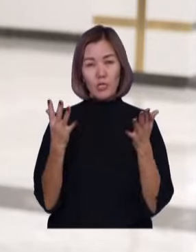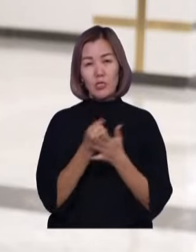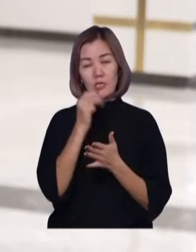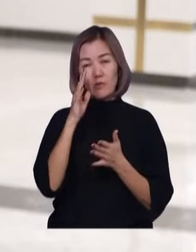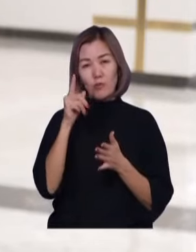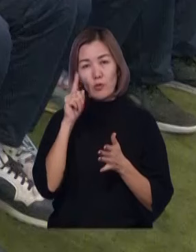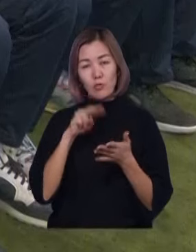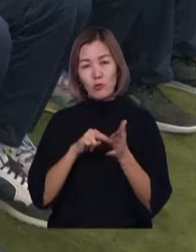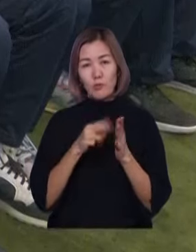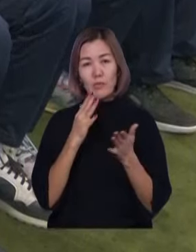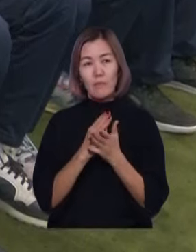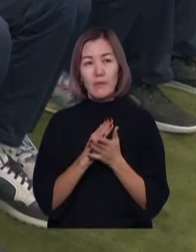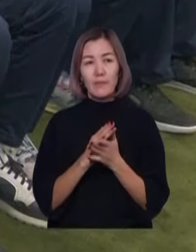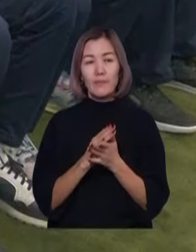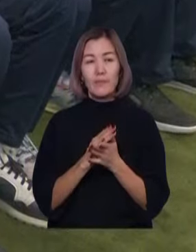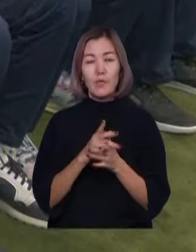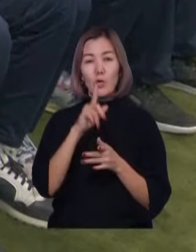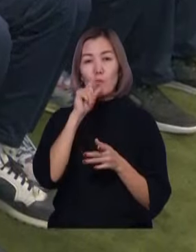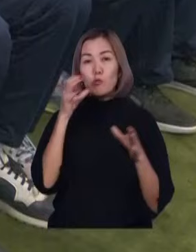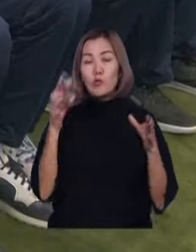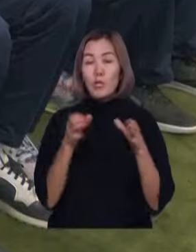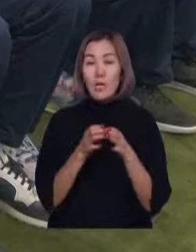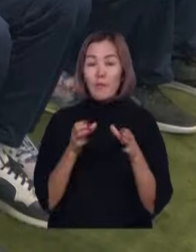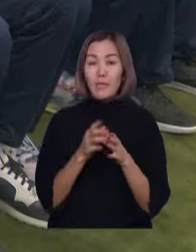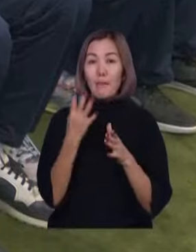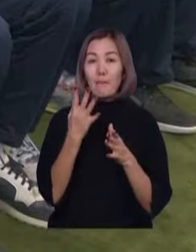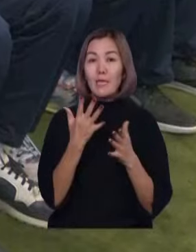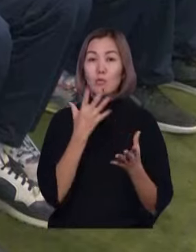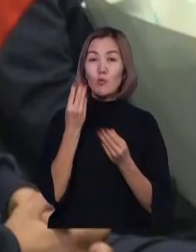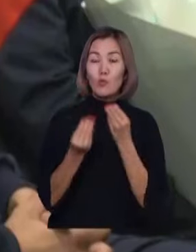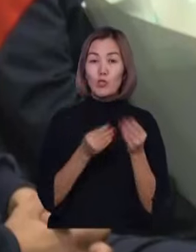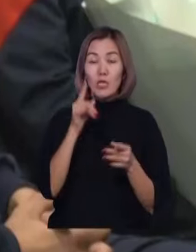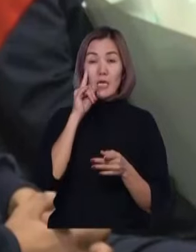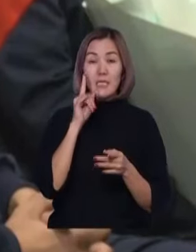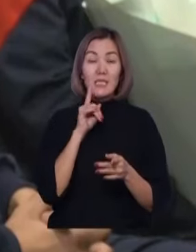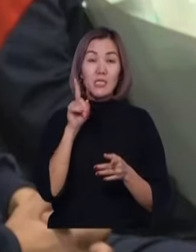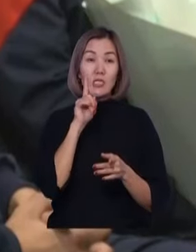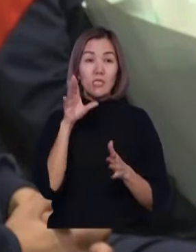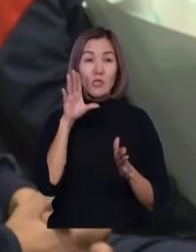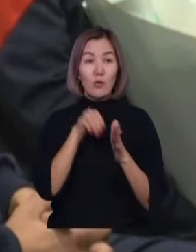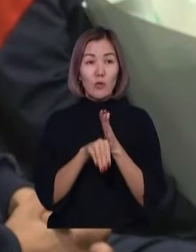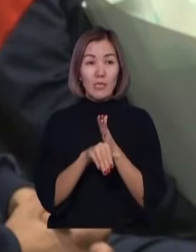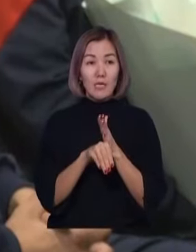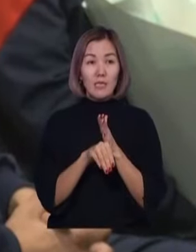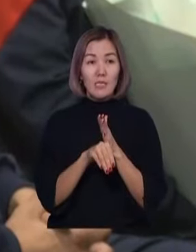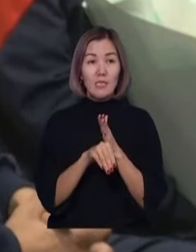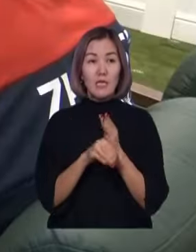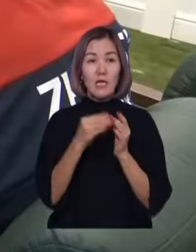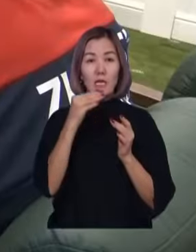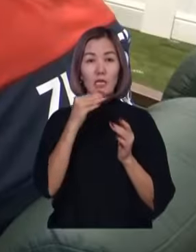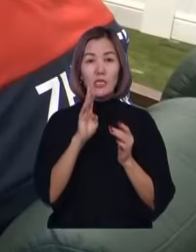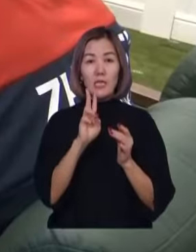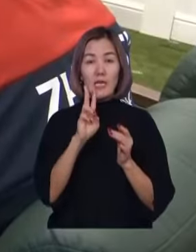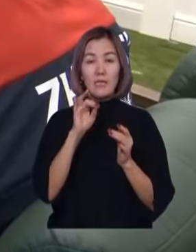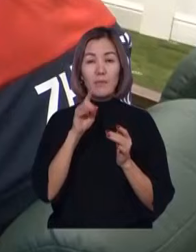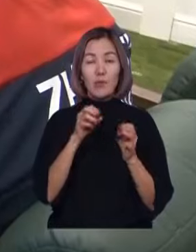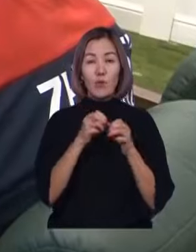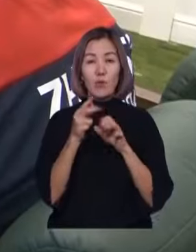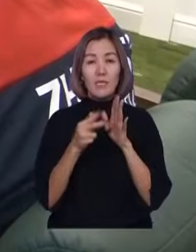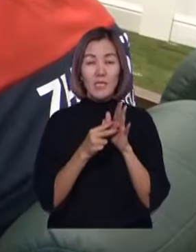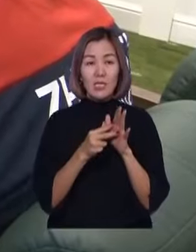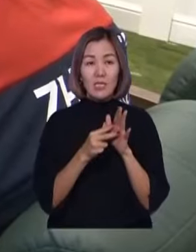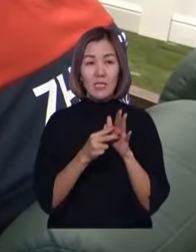деген ойымыз бар. Жетісу ерлер командасының 5 ойыншысы Қазақстан жастар құрамасы сапына алынған. Солардың бірі Жәнібек Омар, 18 жастағы